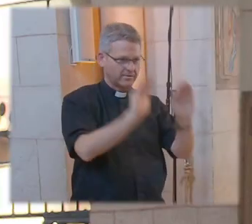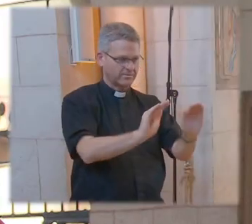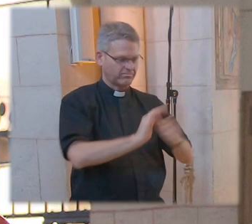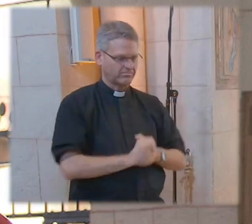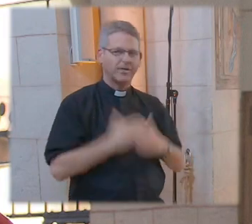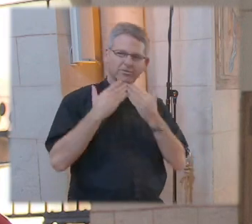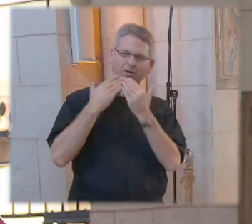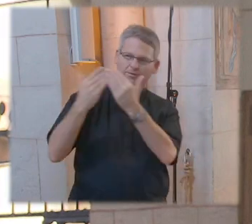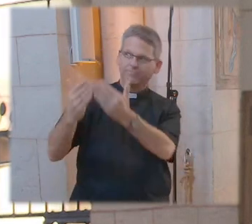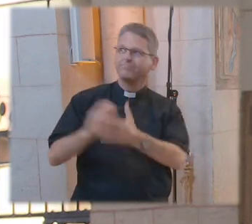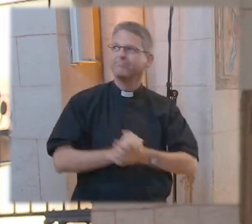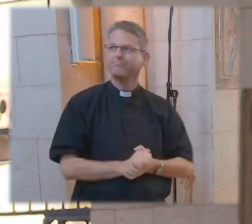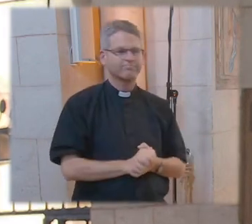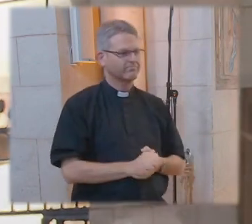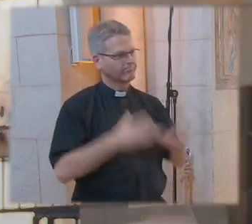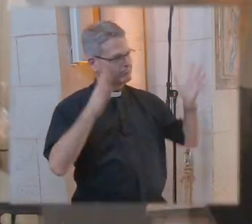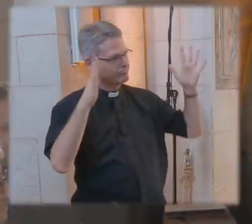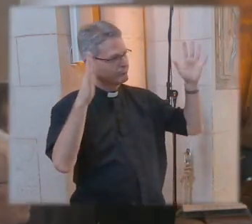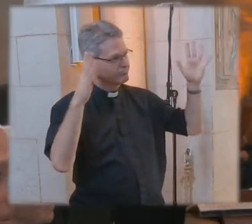Vielen Dank.